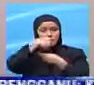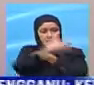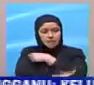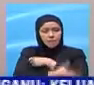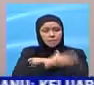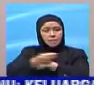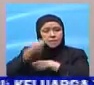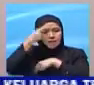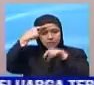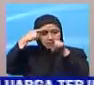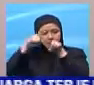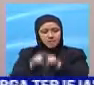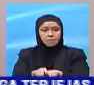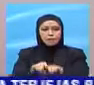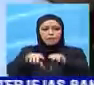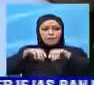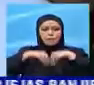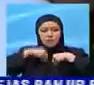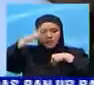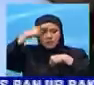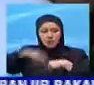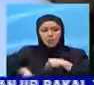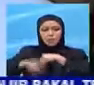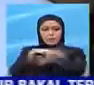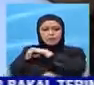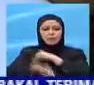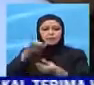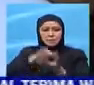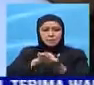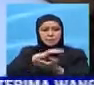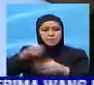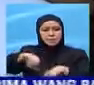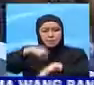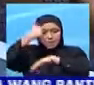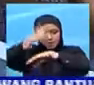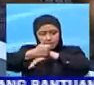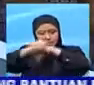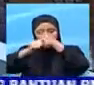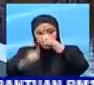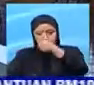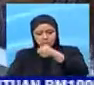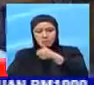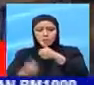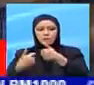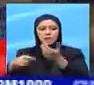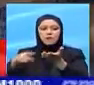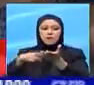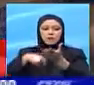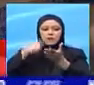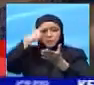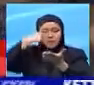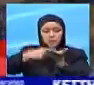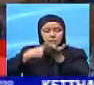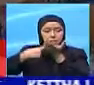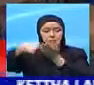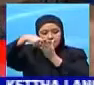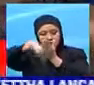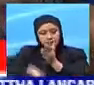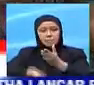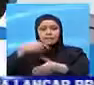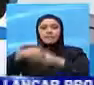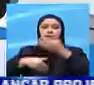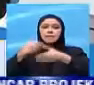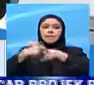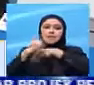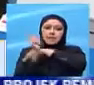tersebut. Sebuah jawatankuasa juga sudah ditubuhkan bagi membincangkan mengenai pelaksanaan denda itu. Sebelum ini, rakyat Malaysia